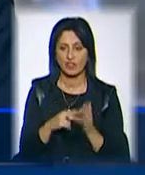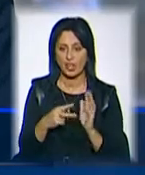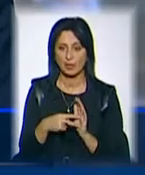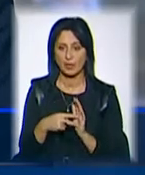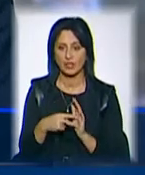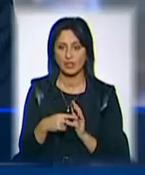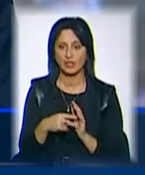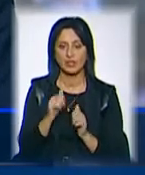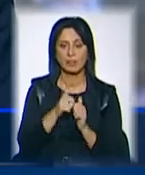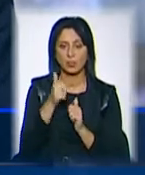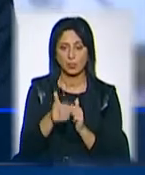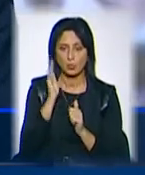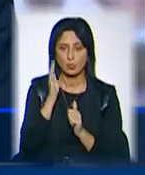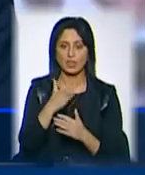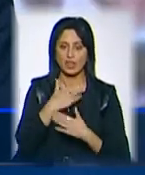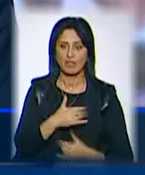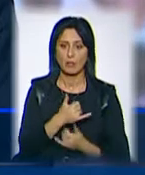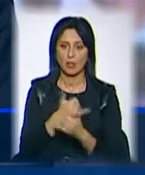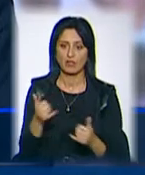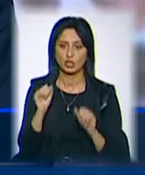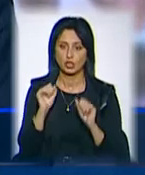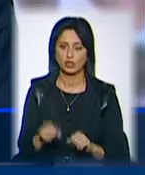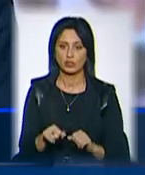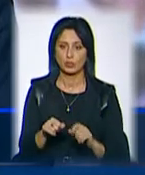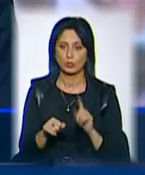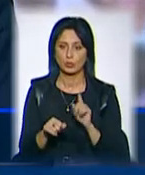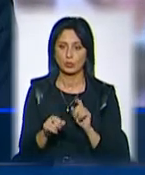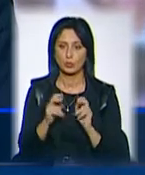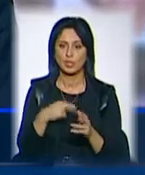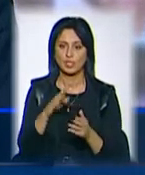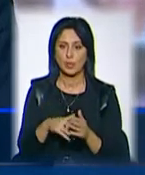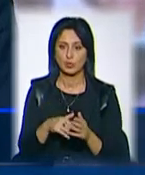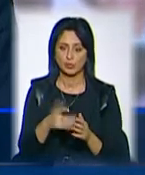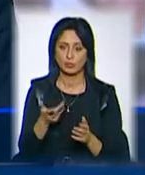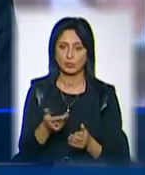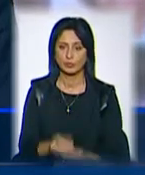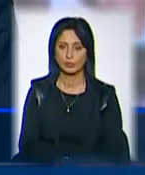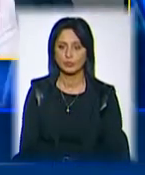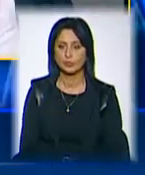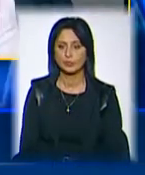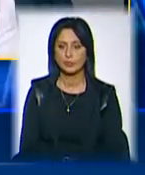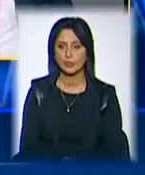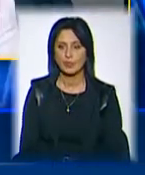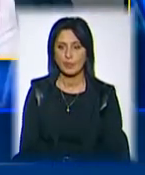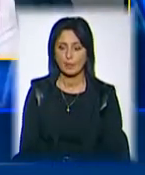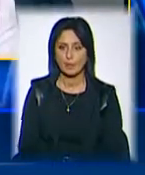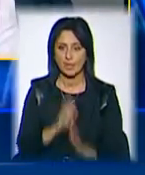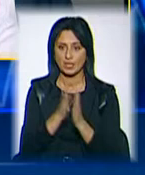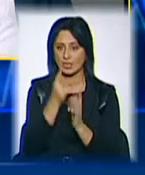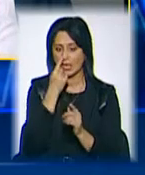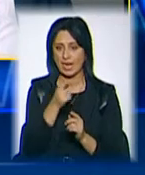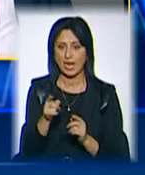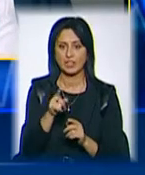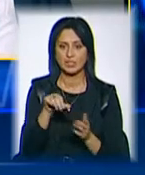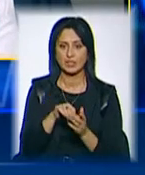და პროგნოზირებთ, დავაკმაყოფილოთ და შევძლოთ ამის უსაფრთხოდ მიტანა მომხმარებლამდე. ბატონ სულხან, სულ ეხლა ხანს